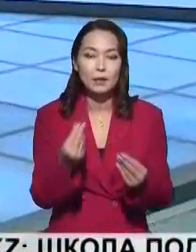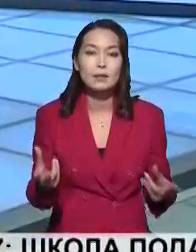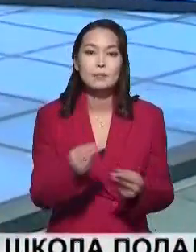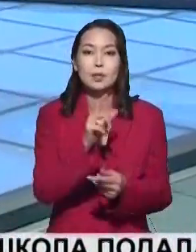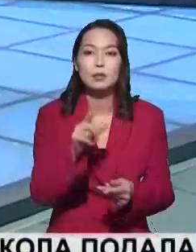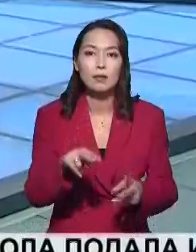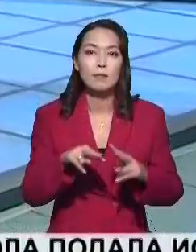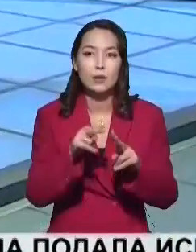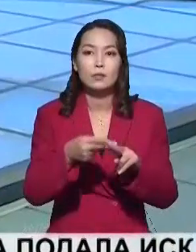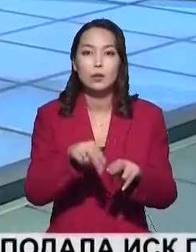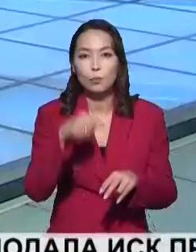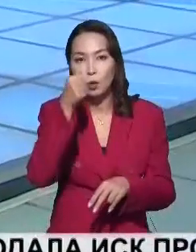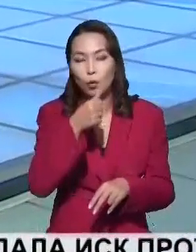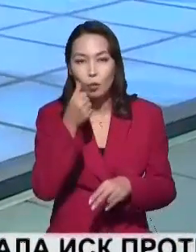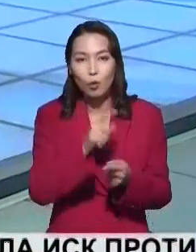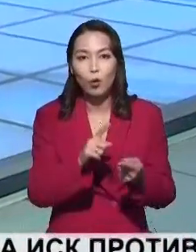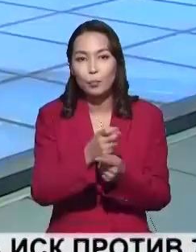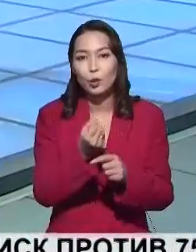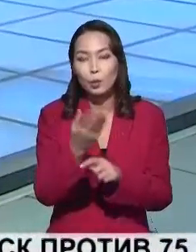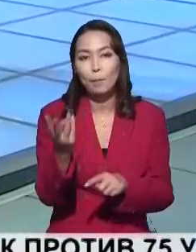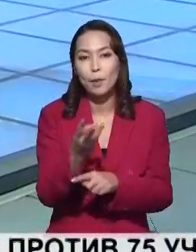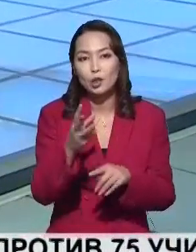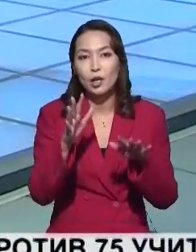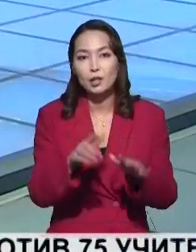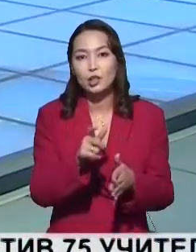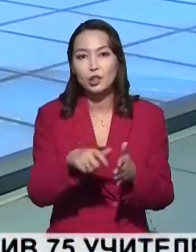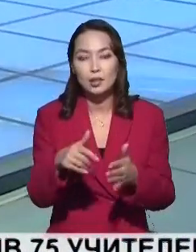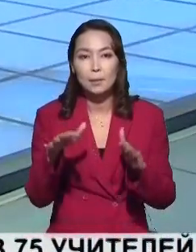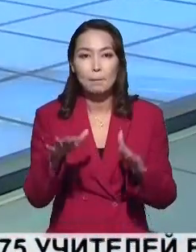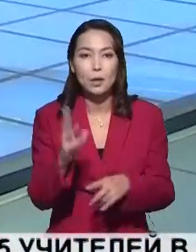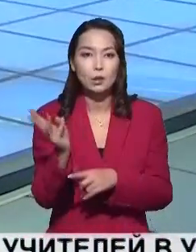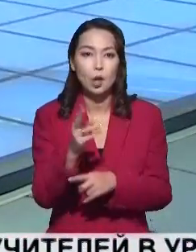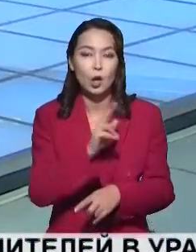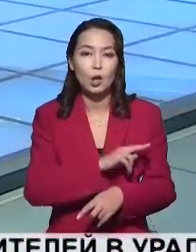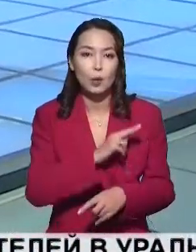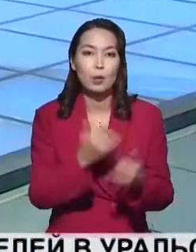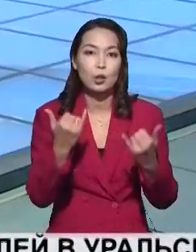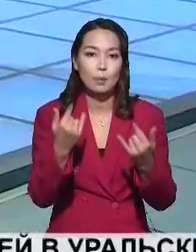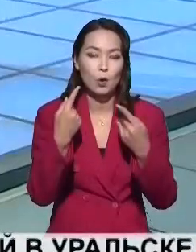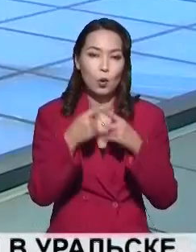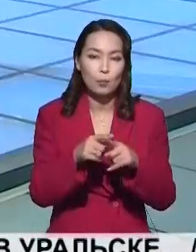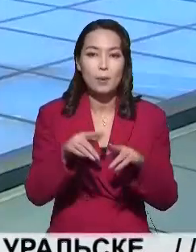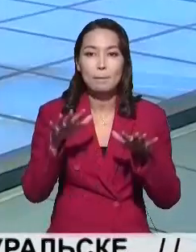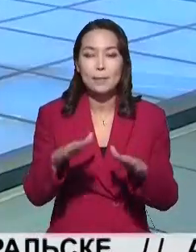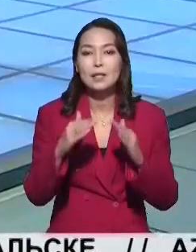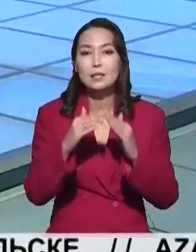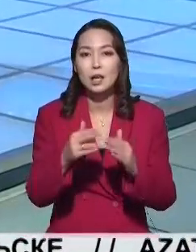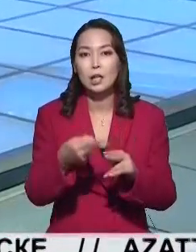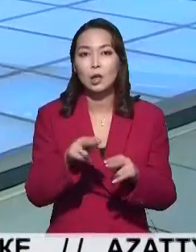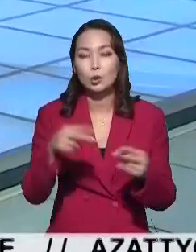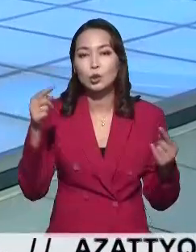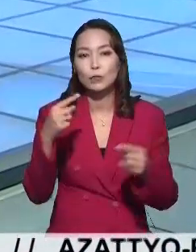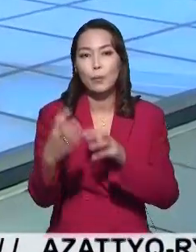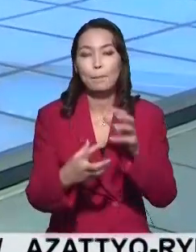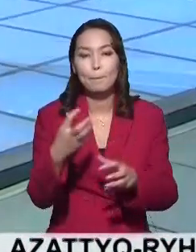В Астане в этом году обновили несколько пожарных частей. Теперь местные огнеборцы работают на современном оборудовании в здании, которое соответствует